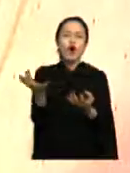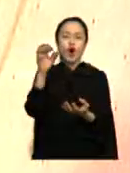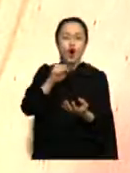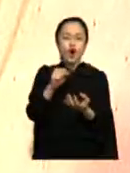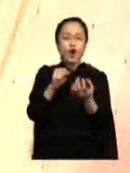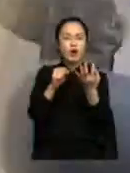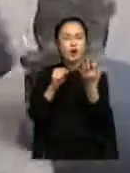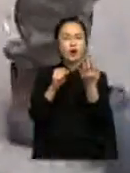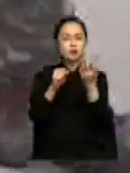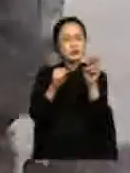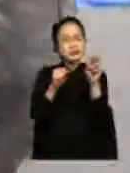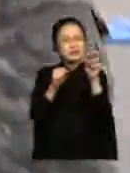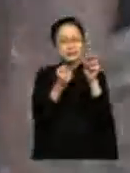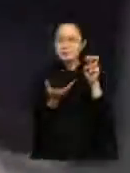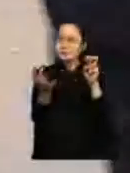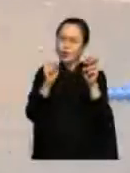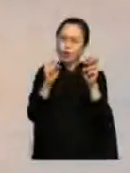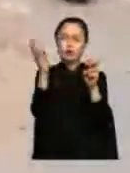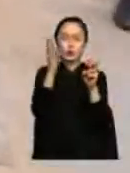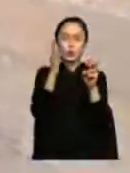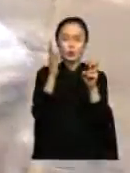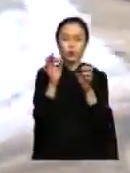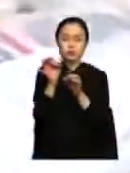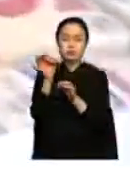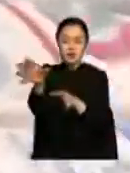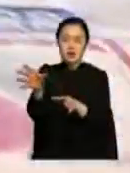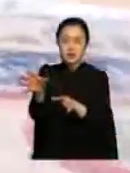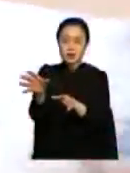강동구청을 드나드는 주민들은 오늘도 사고의 위험 속에